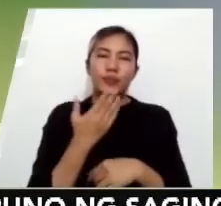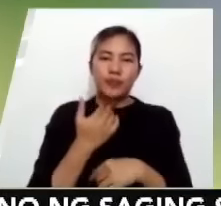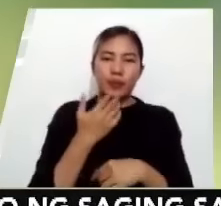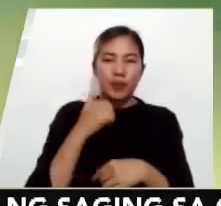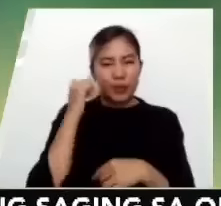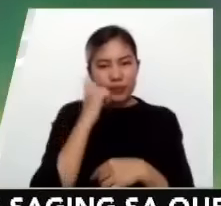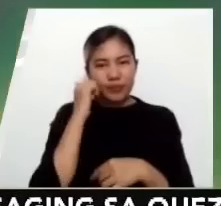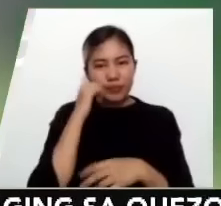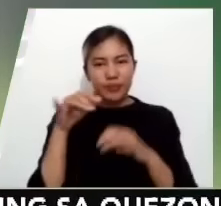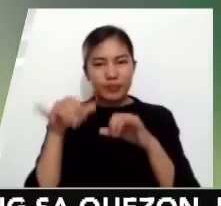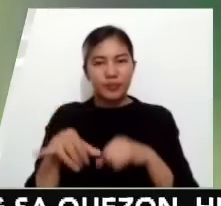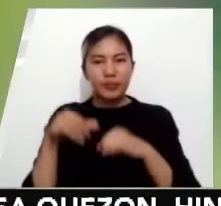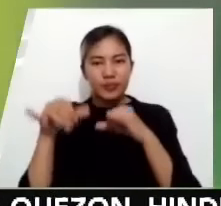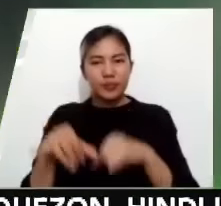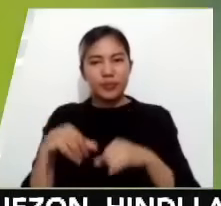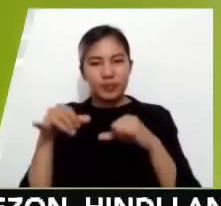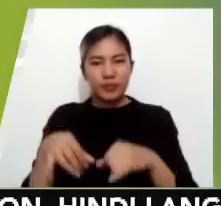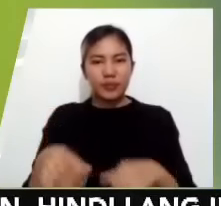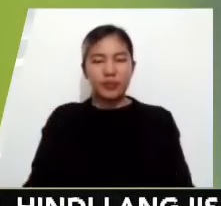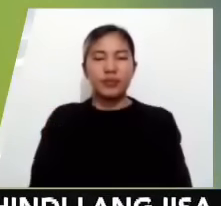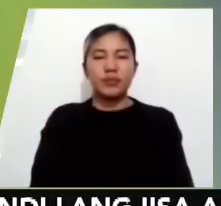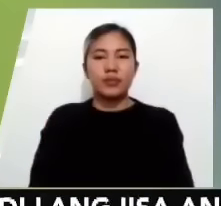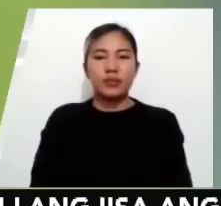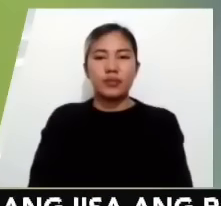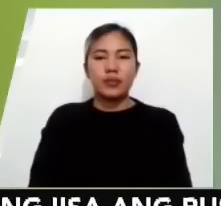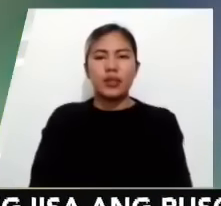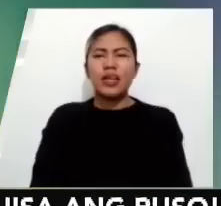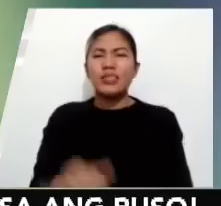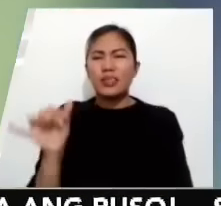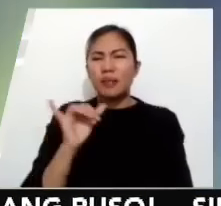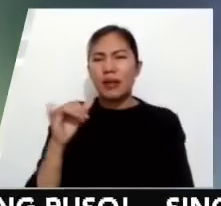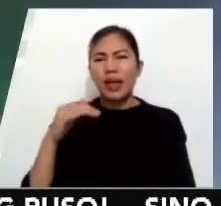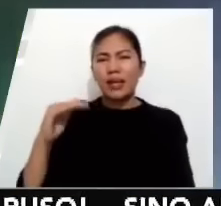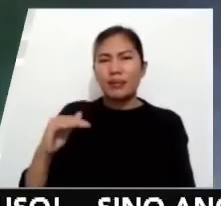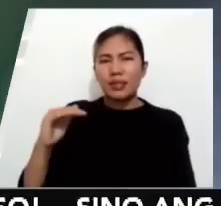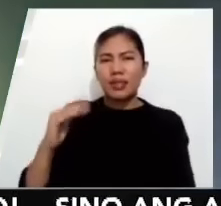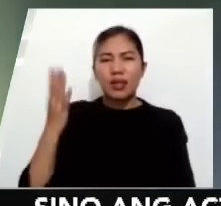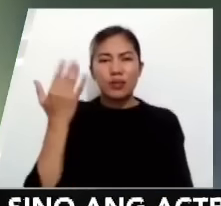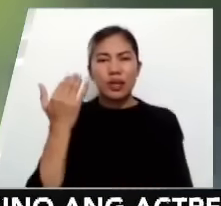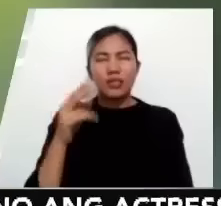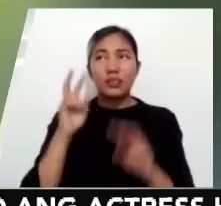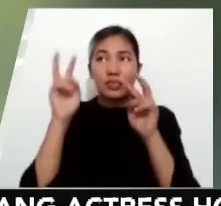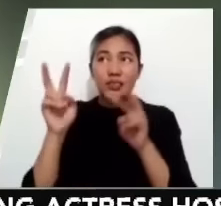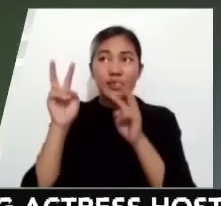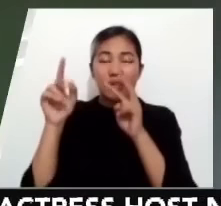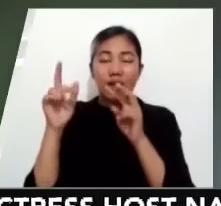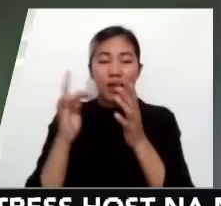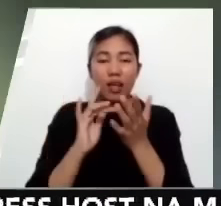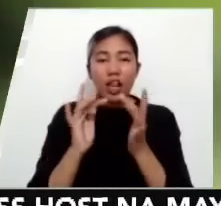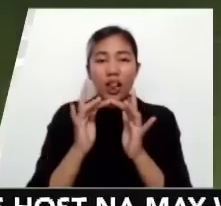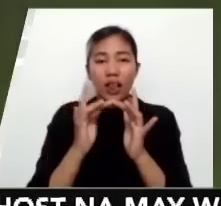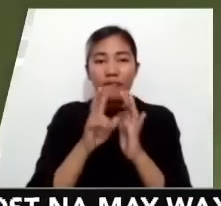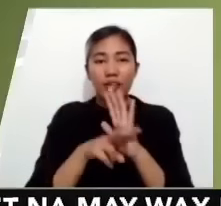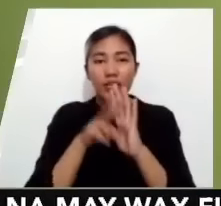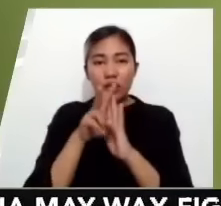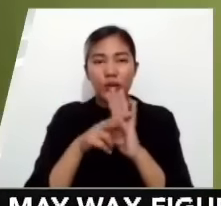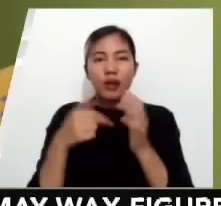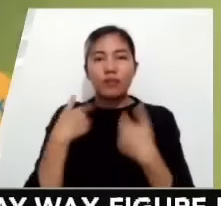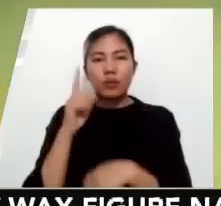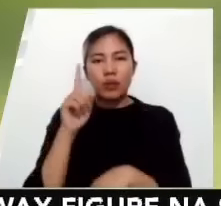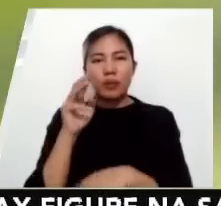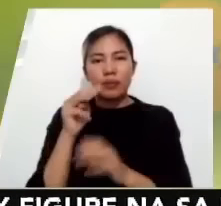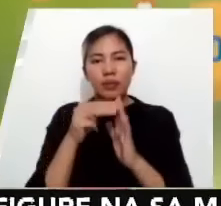ilalim ng kama. Para rin daw bata si Nuki dahil mahilig ding manood ng videos online. May mahigit 1 million views na ang video